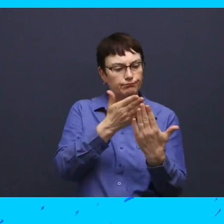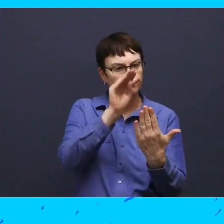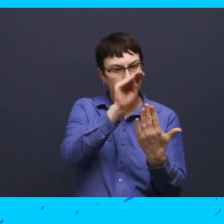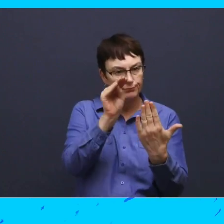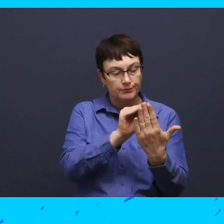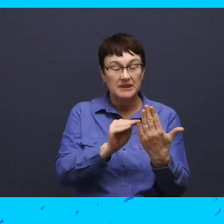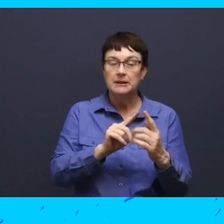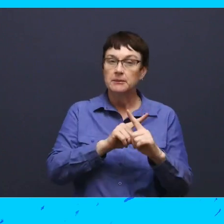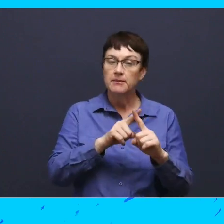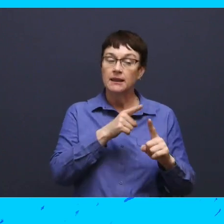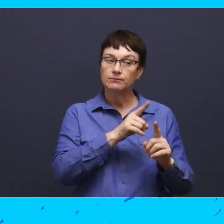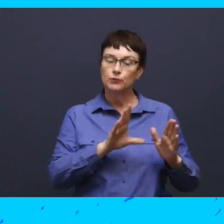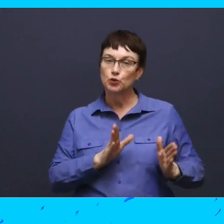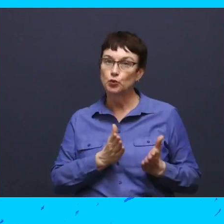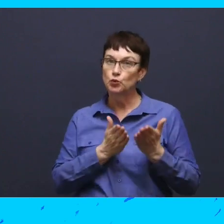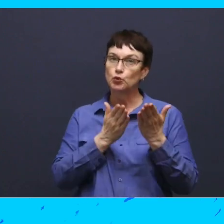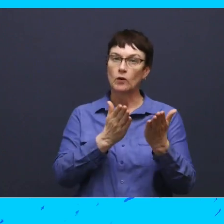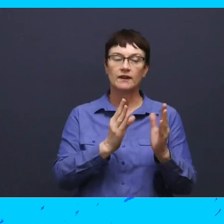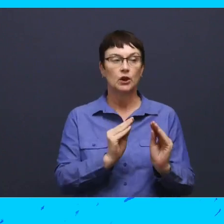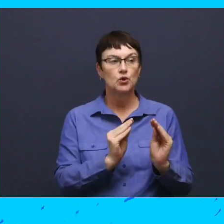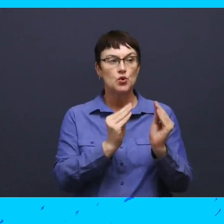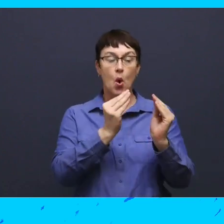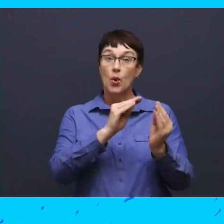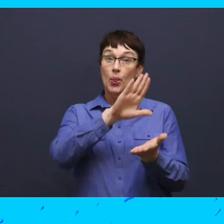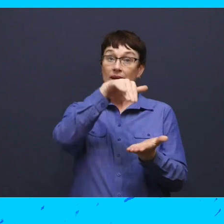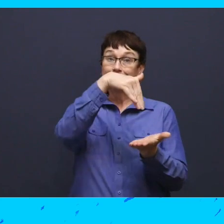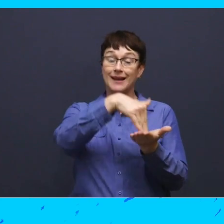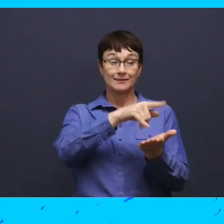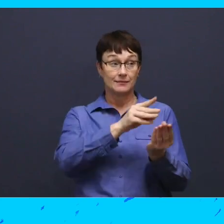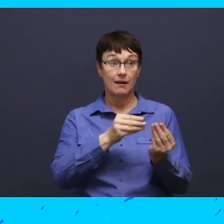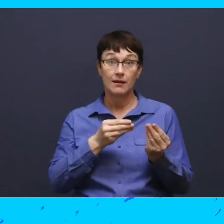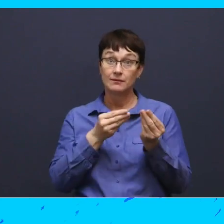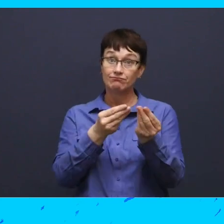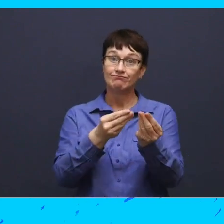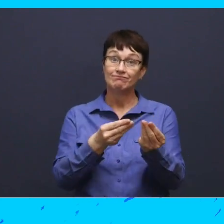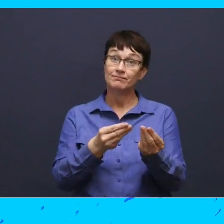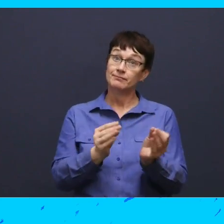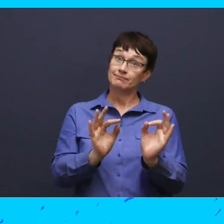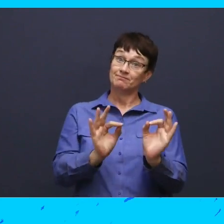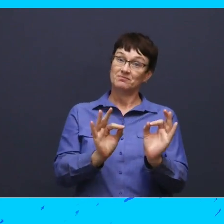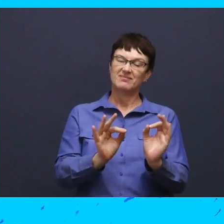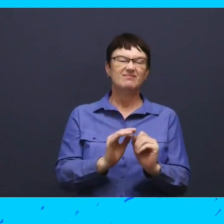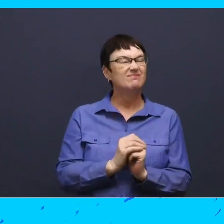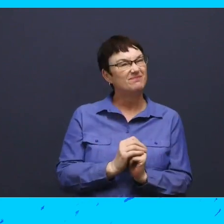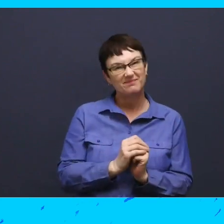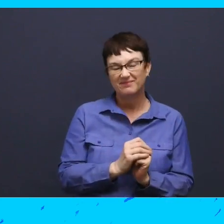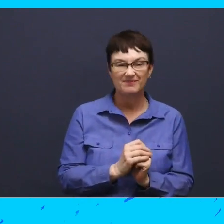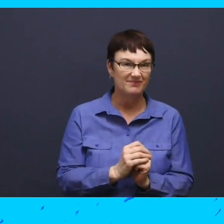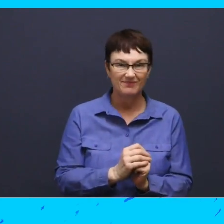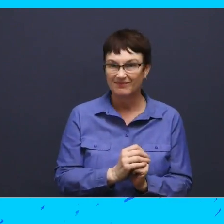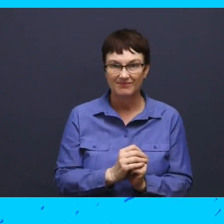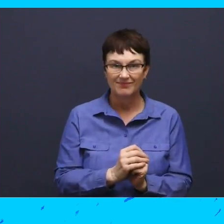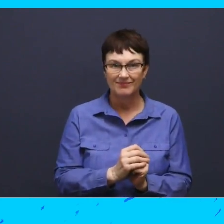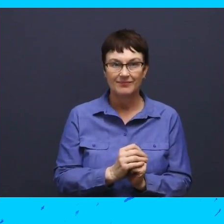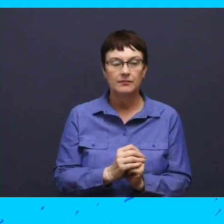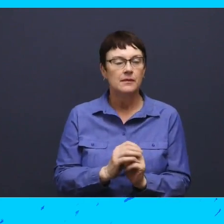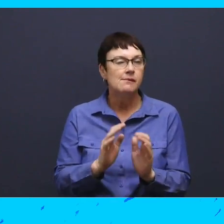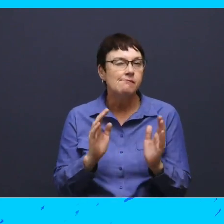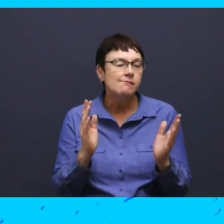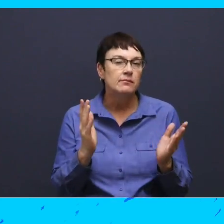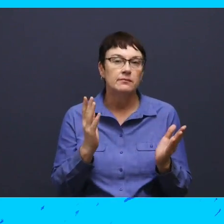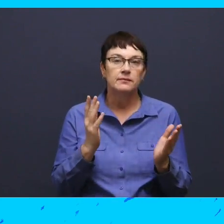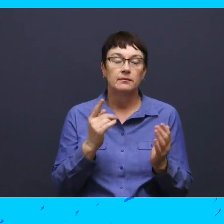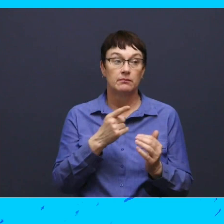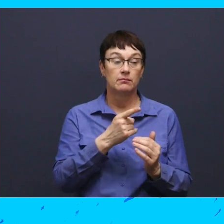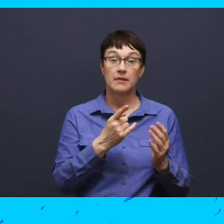Mais les services ne sont pas encore égaux. Et si on va aux